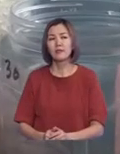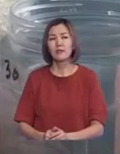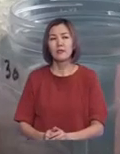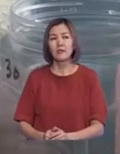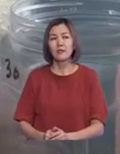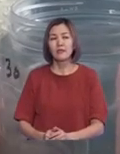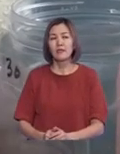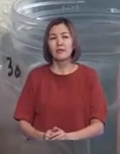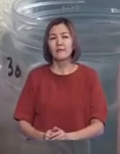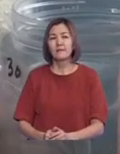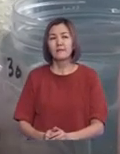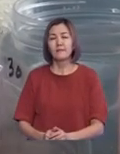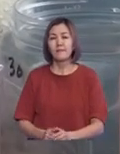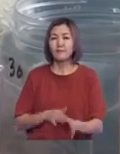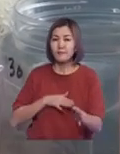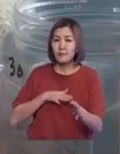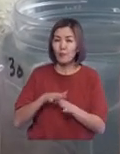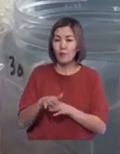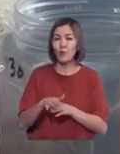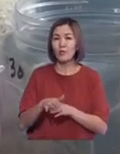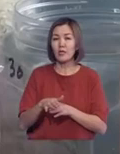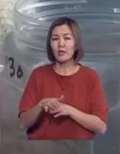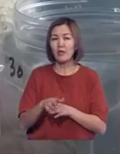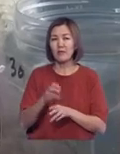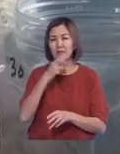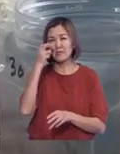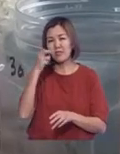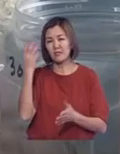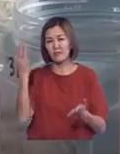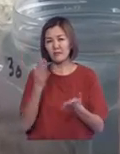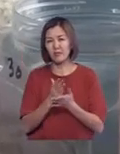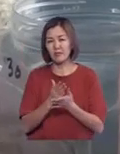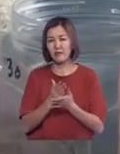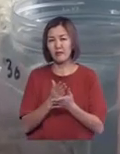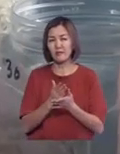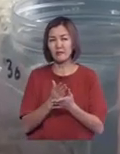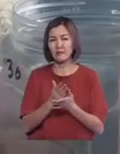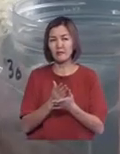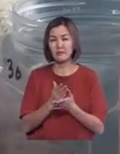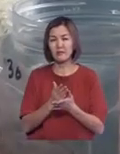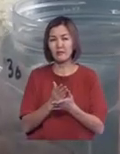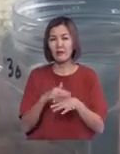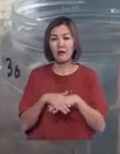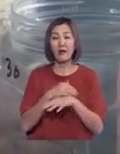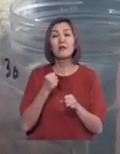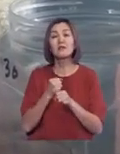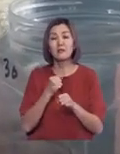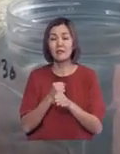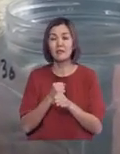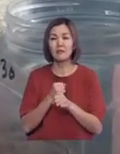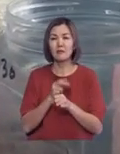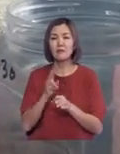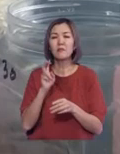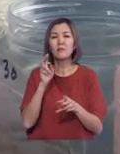қазір міне сілебіміздің бәрі тоғылып тұр, міне шығарамыз, сасып жатырмыз. Мына жақтың өзі де сасып жатыр міне. Енді халық не істейді енді? Кімге барып